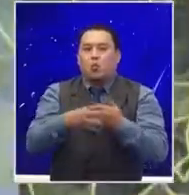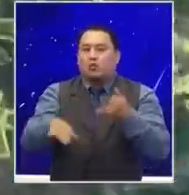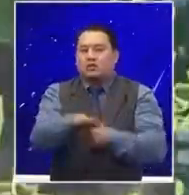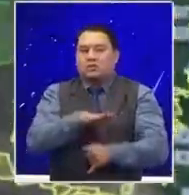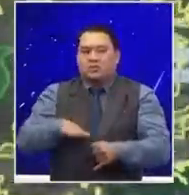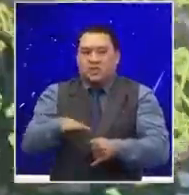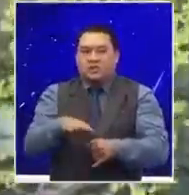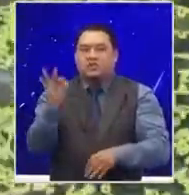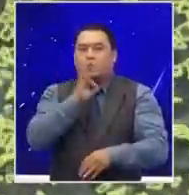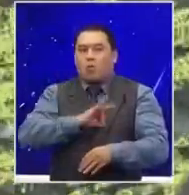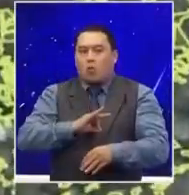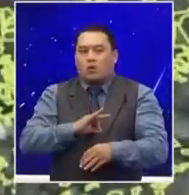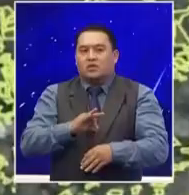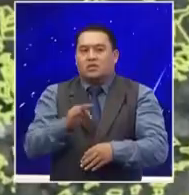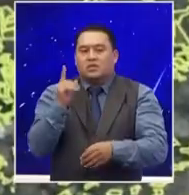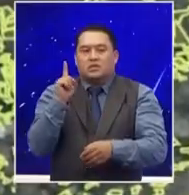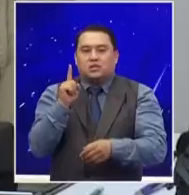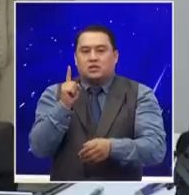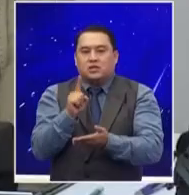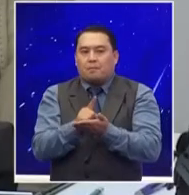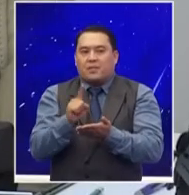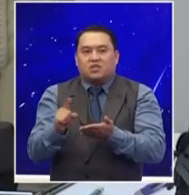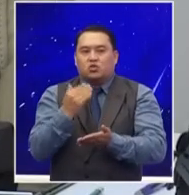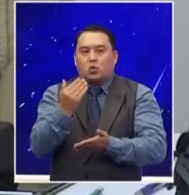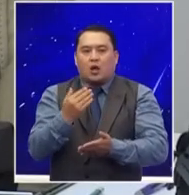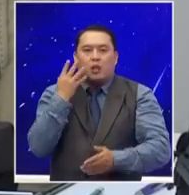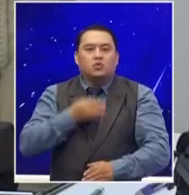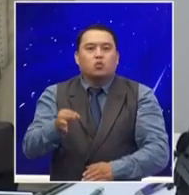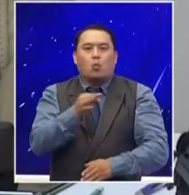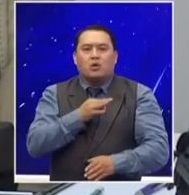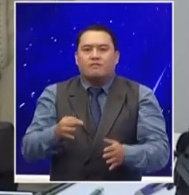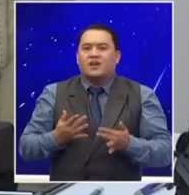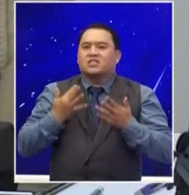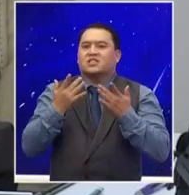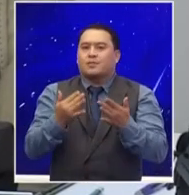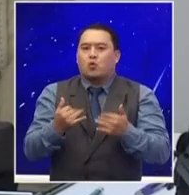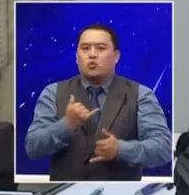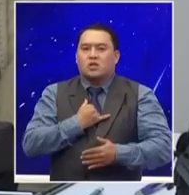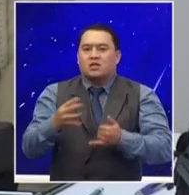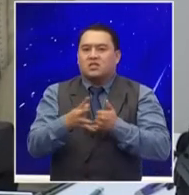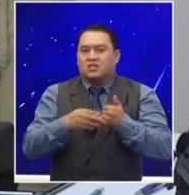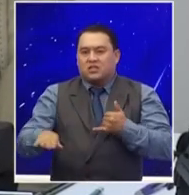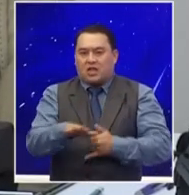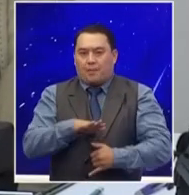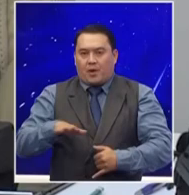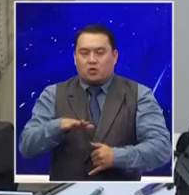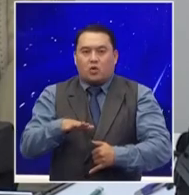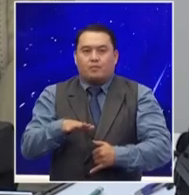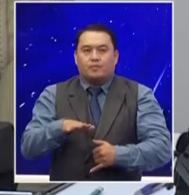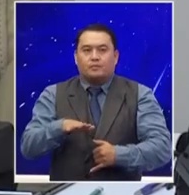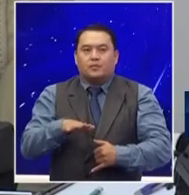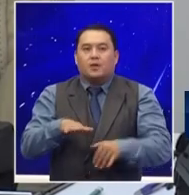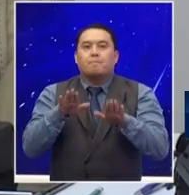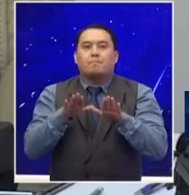и земель, используемых не по назначению. У нас в Алматинской области самые востребованные земли, особенно в зоне